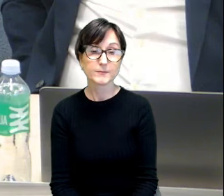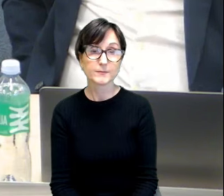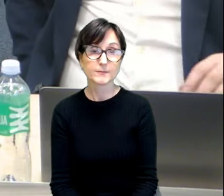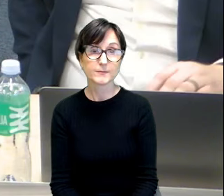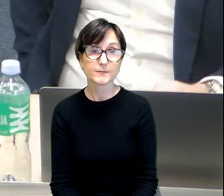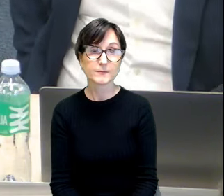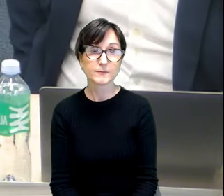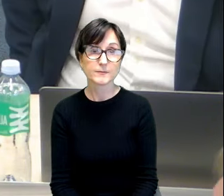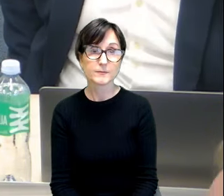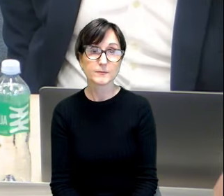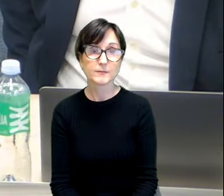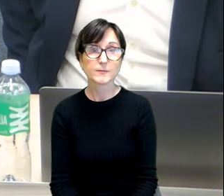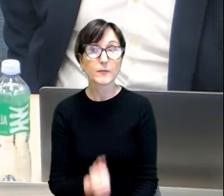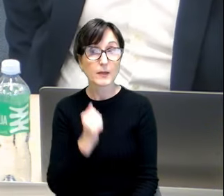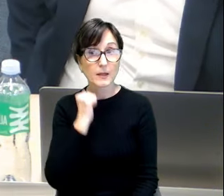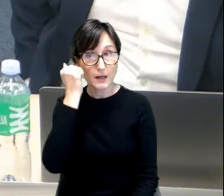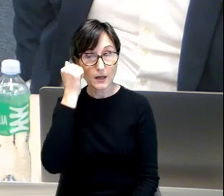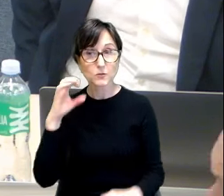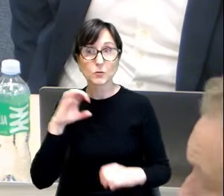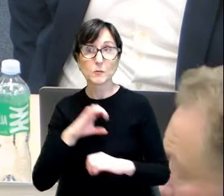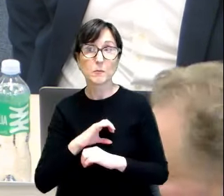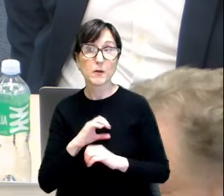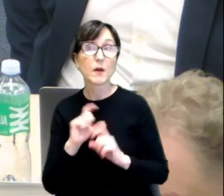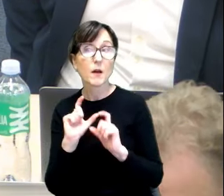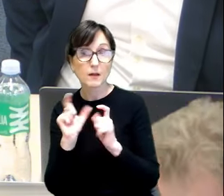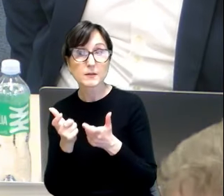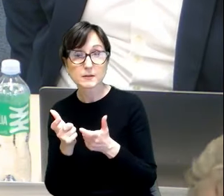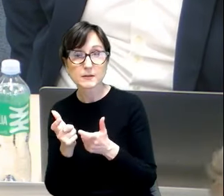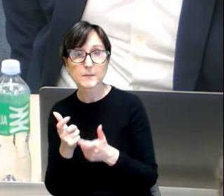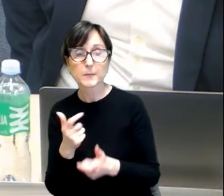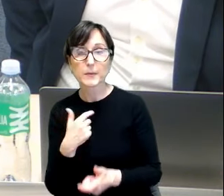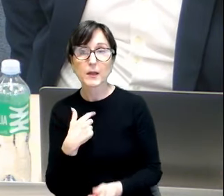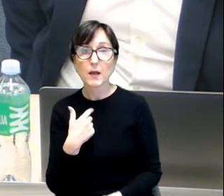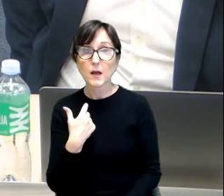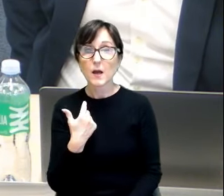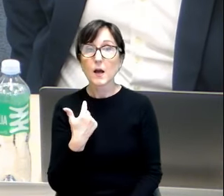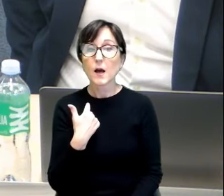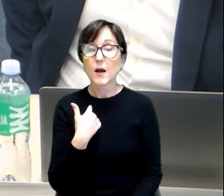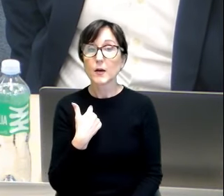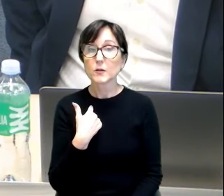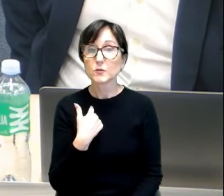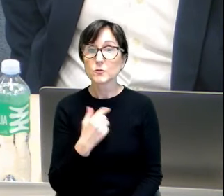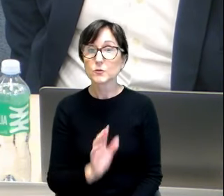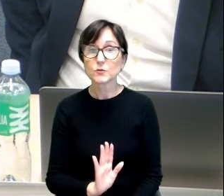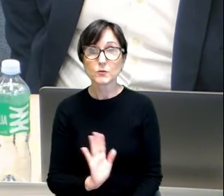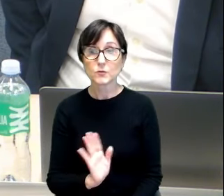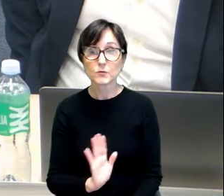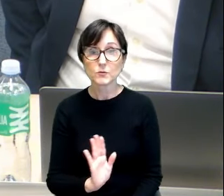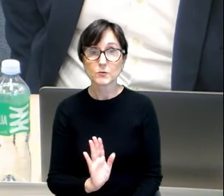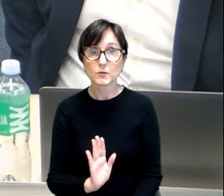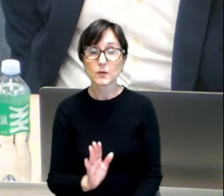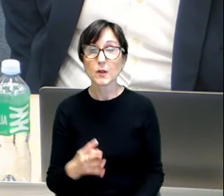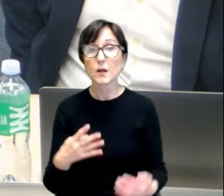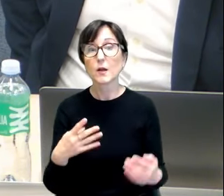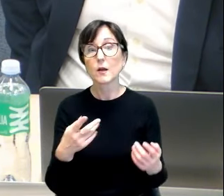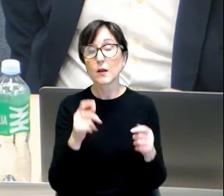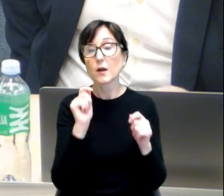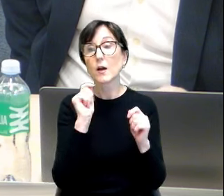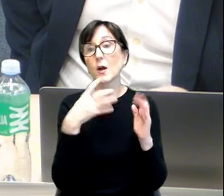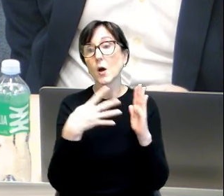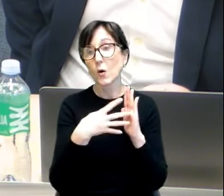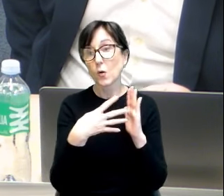čia tiesiog dėkui mere už atsakymą galbūt mane neklaidina tas kad kontrolės komitetas tvirtinasi